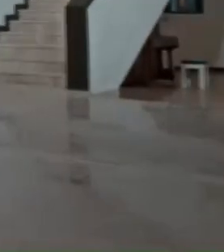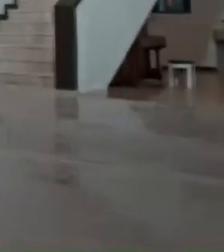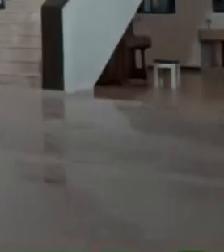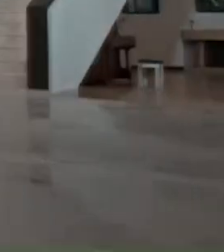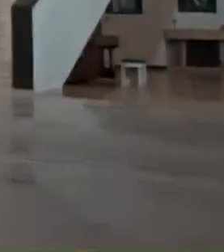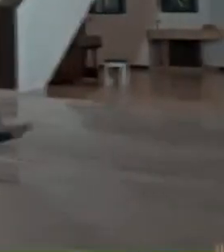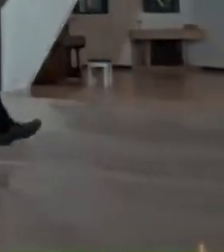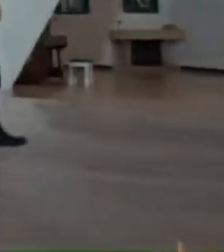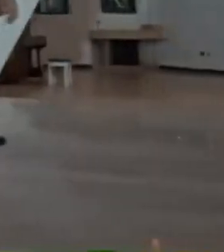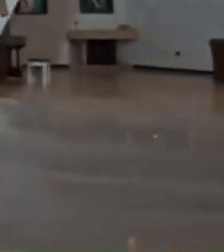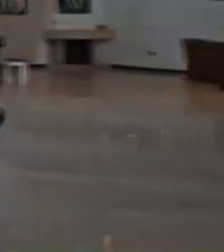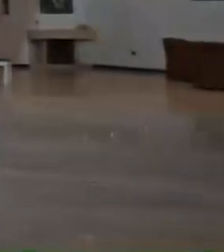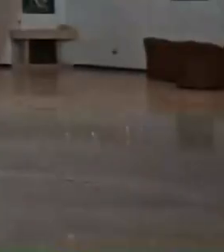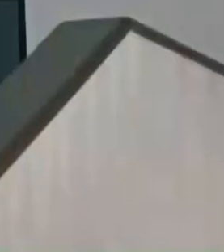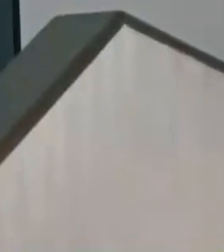geçtiler.